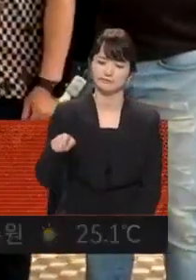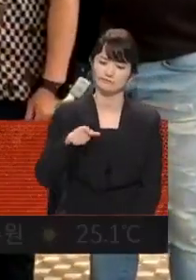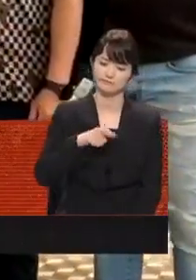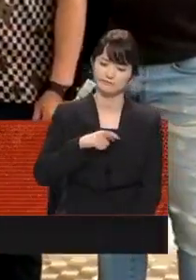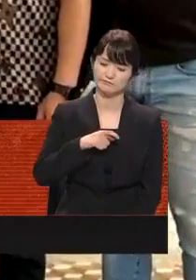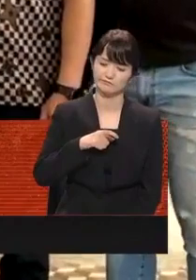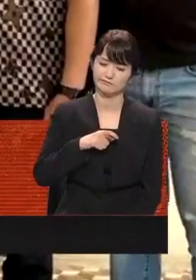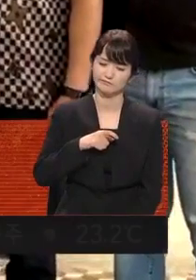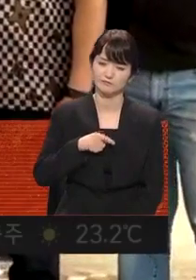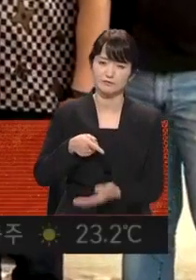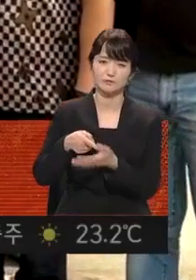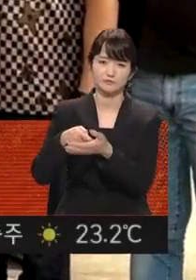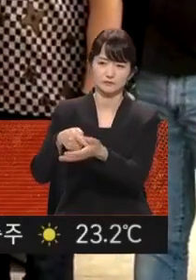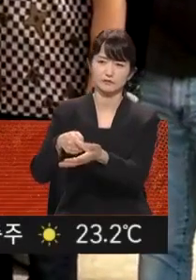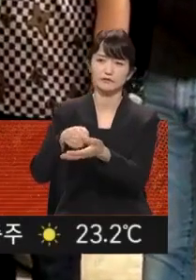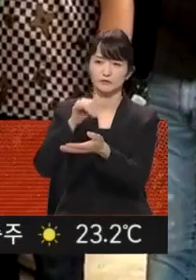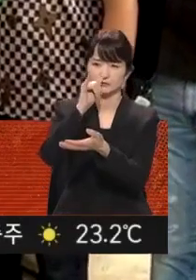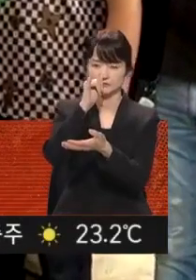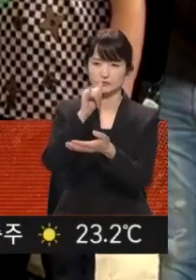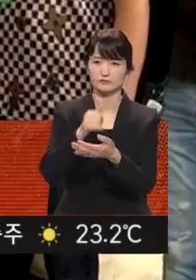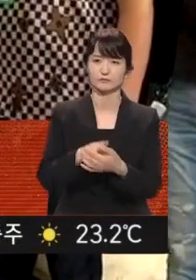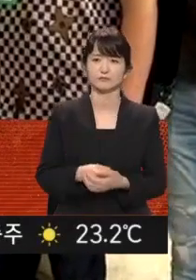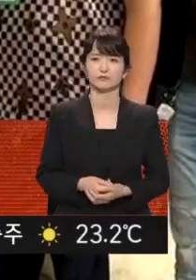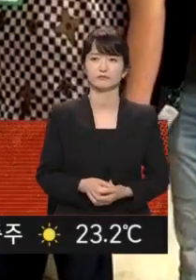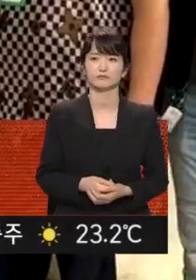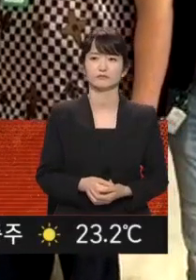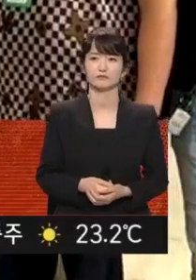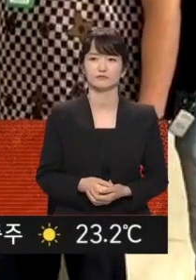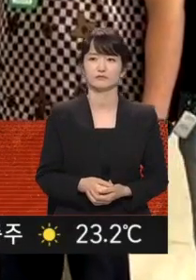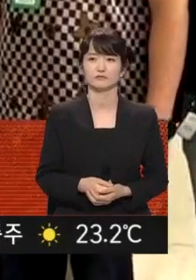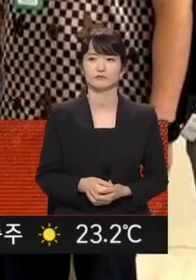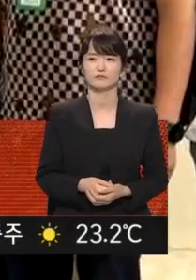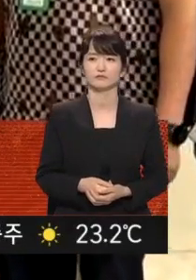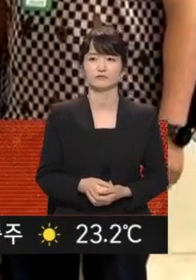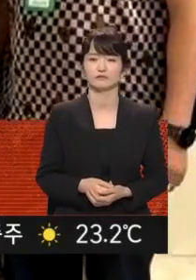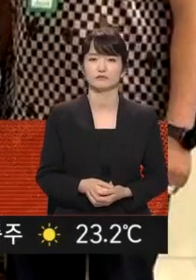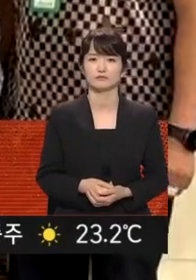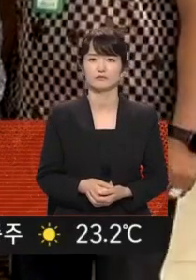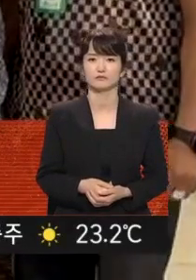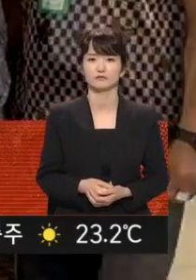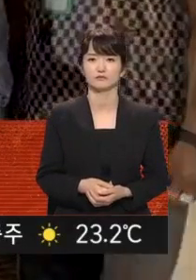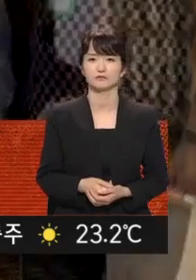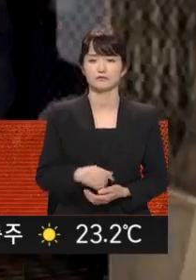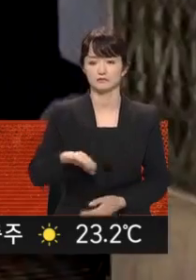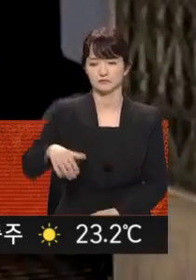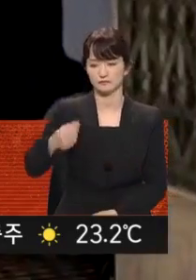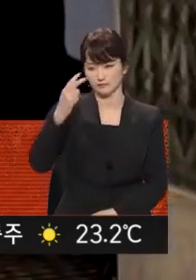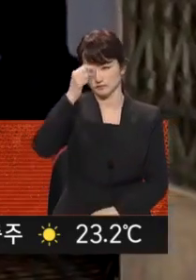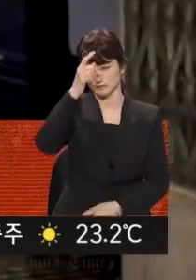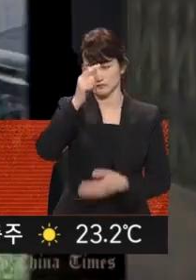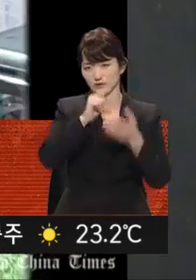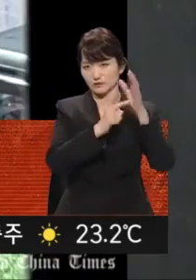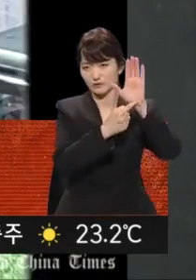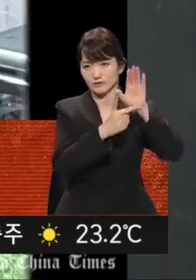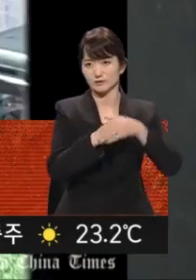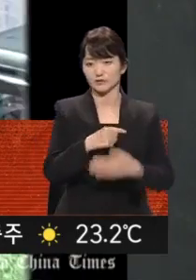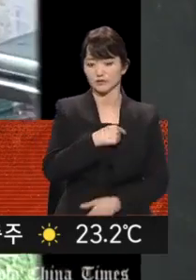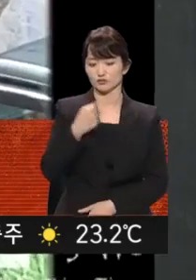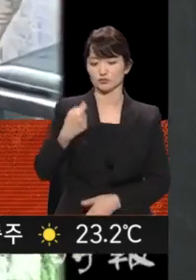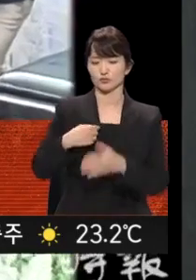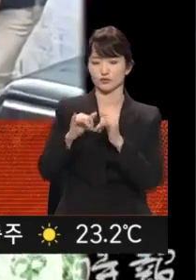있는 실정입니다 예 앞서 그 사진 다시 한번만 보여주세요 현지 경찰이 그 중국인 부부가 운영하던